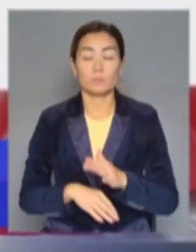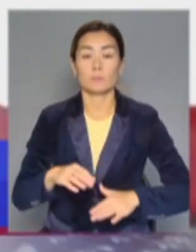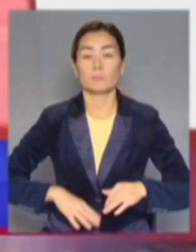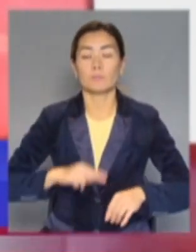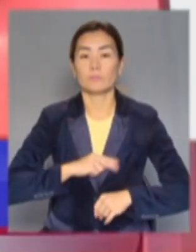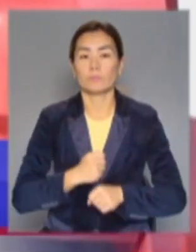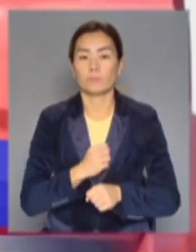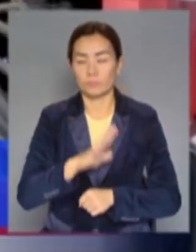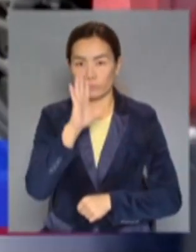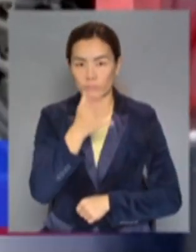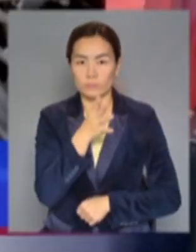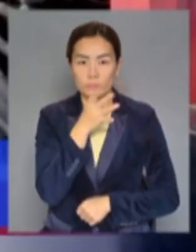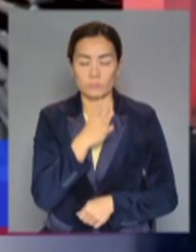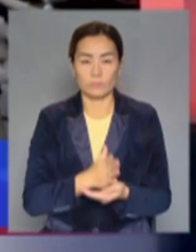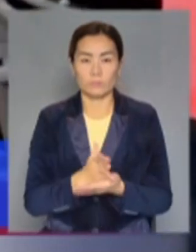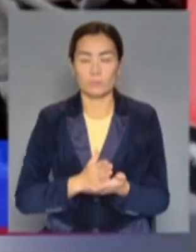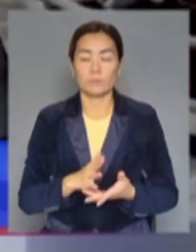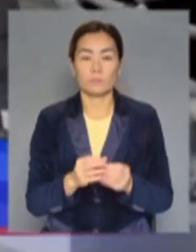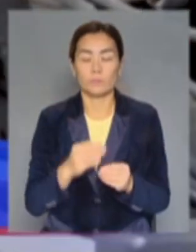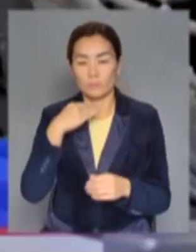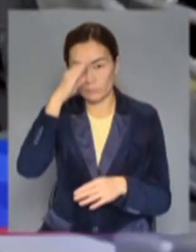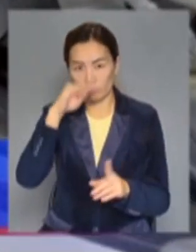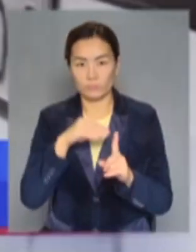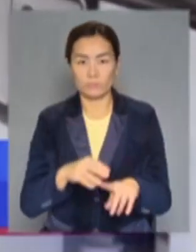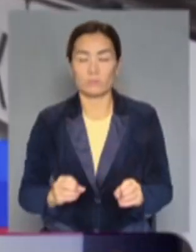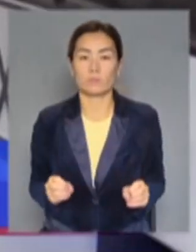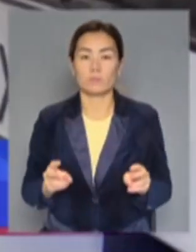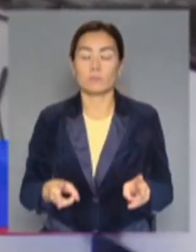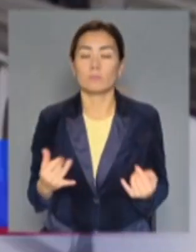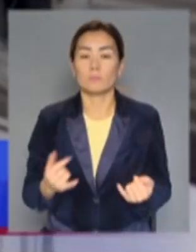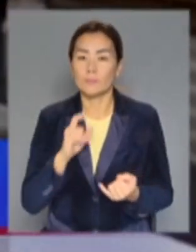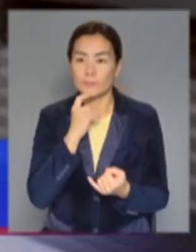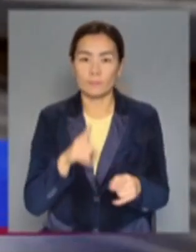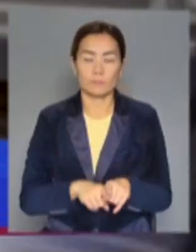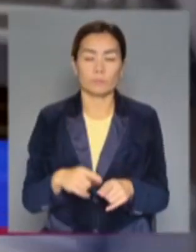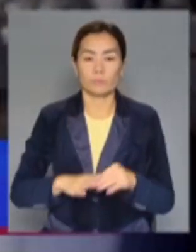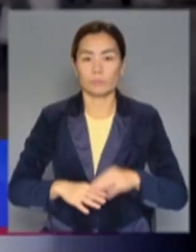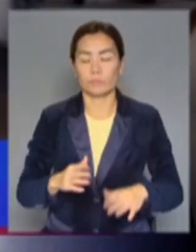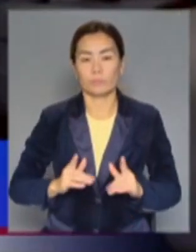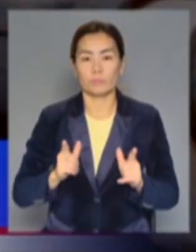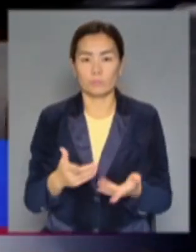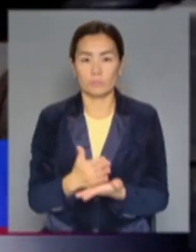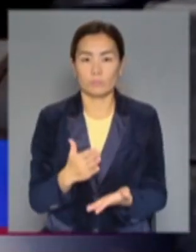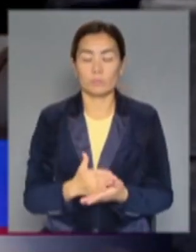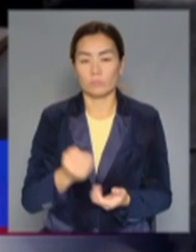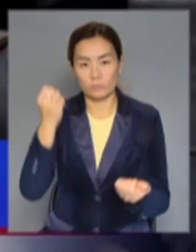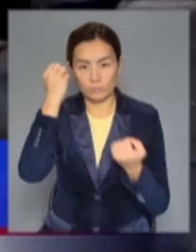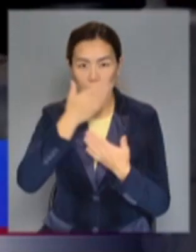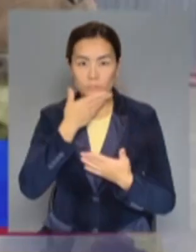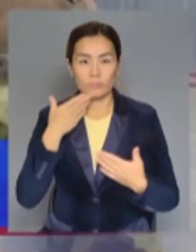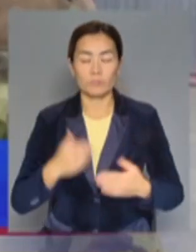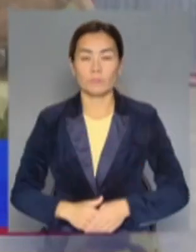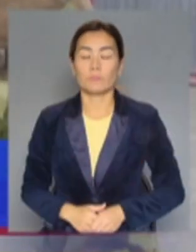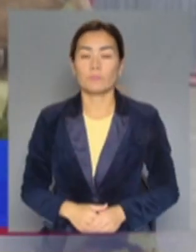салаға келгеніне 5 жылға жуықтаған. Әке жолын жалғауды мақсат тұтқан ол қиындыққа толы салаға келгеніне еш өкінбейтінін